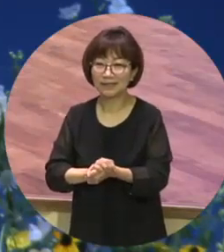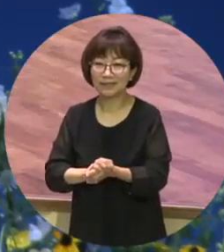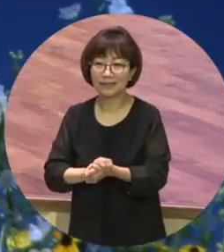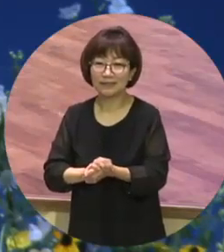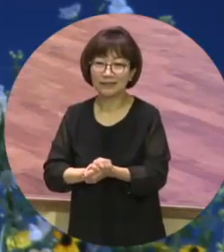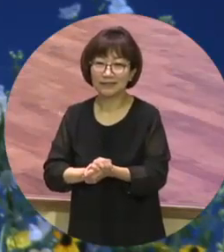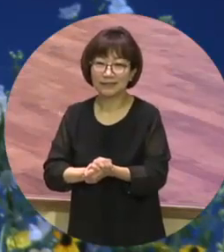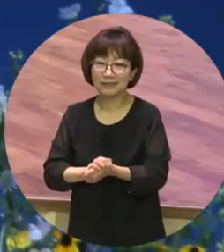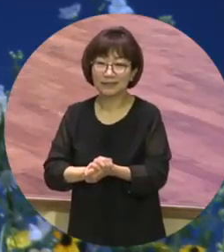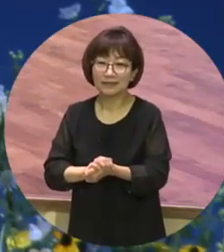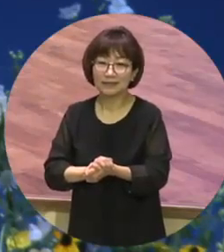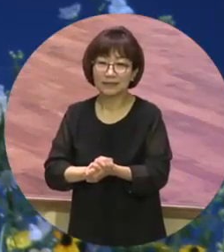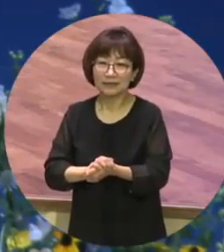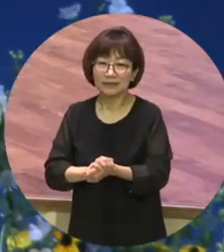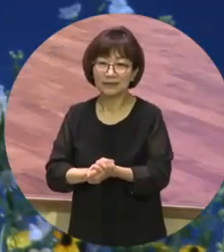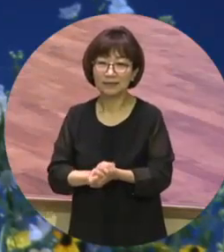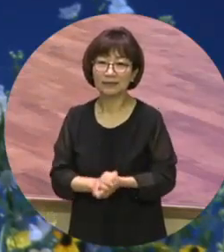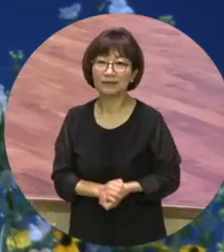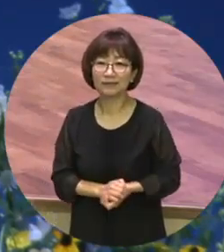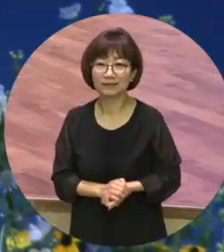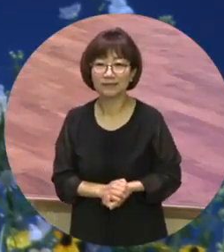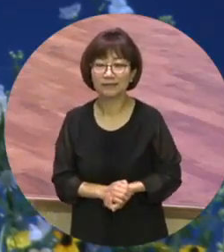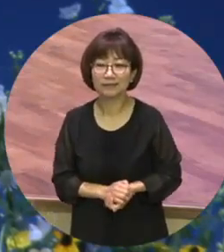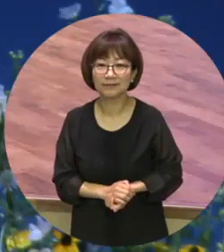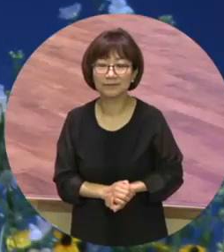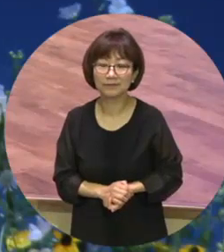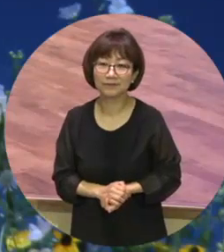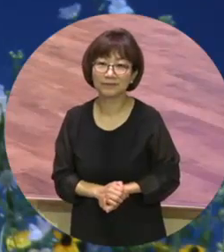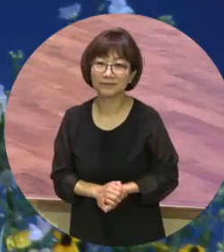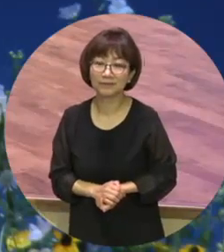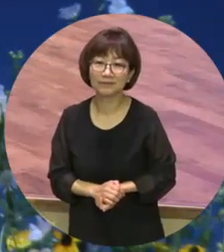좋겠지만 쉽지 않습니다.